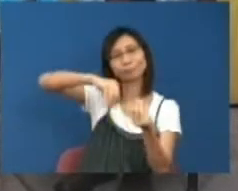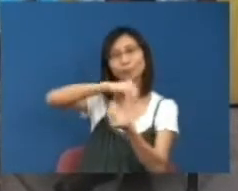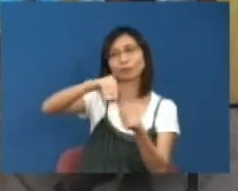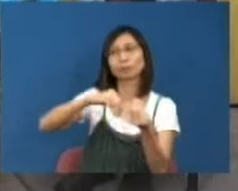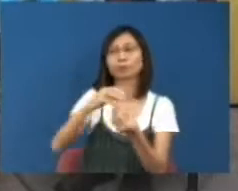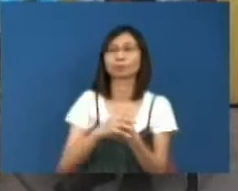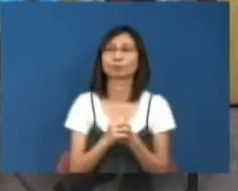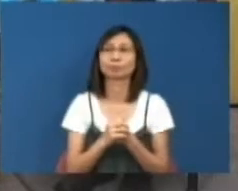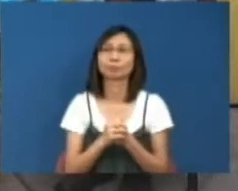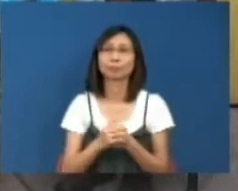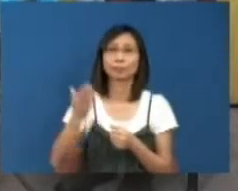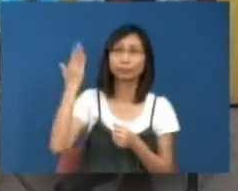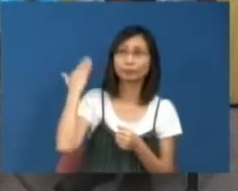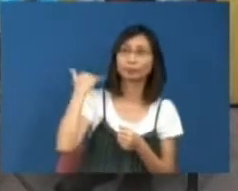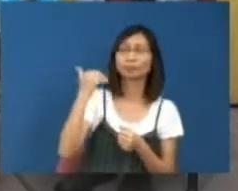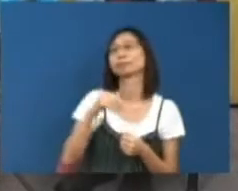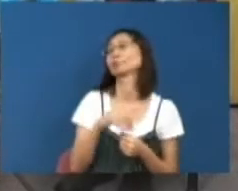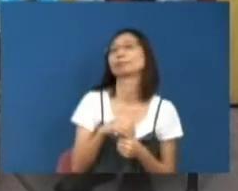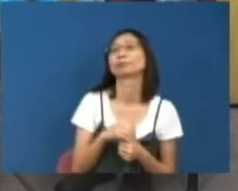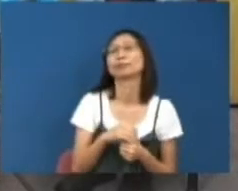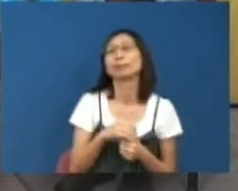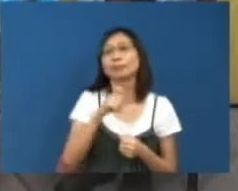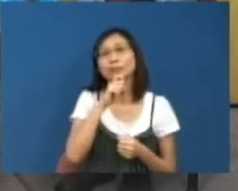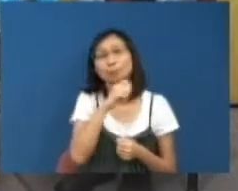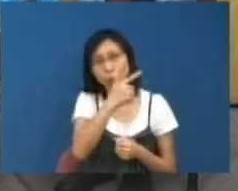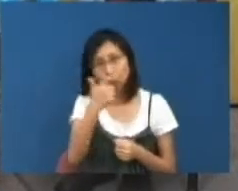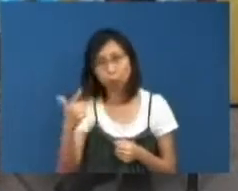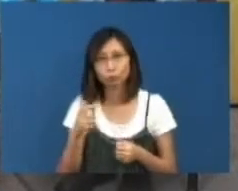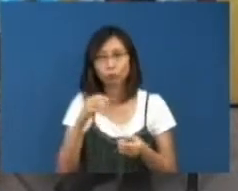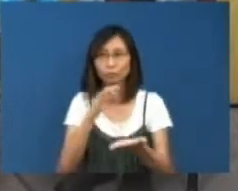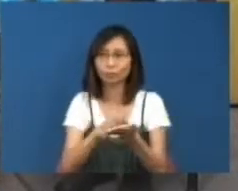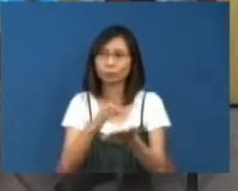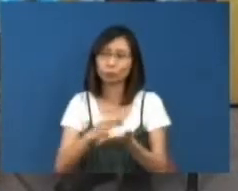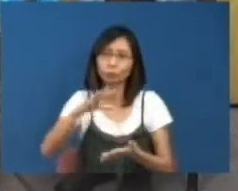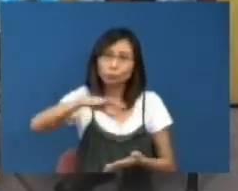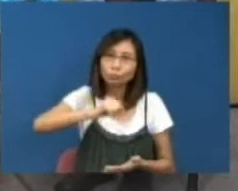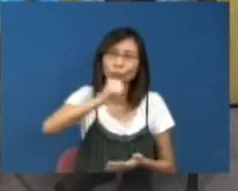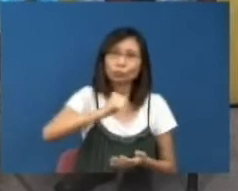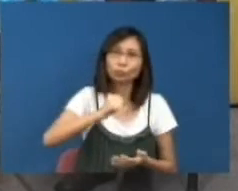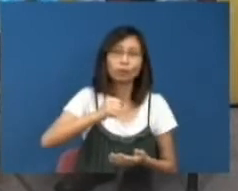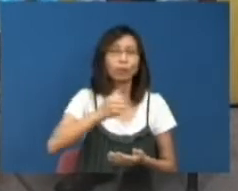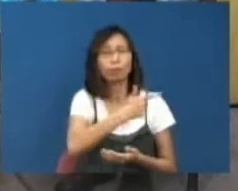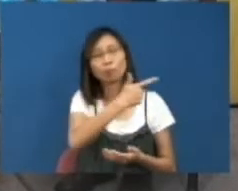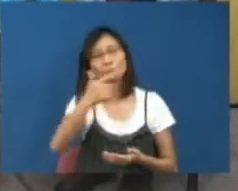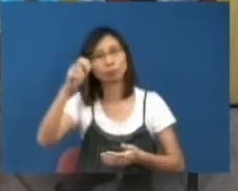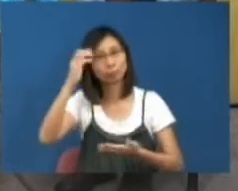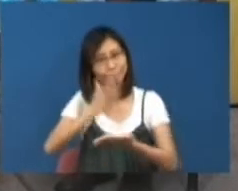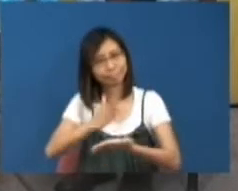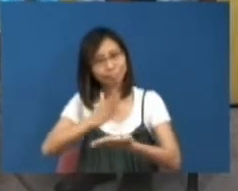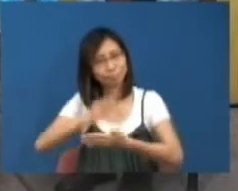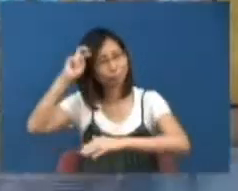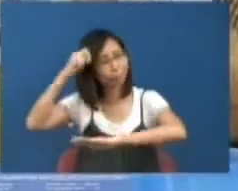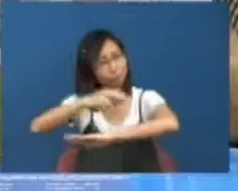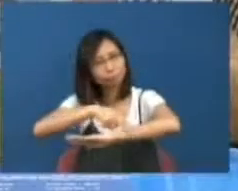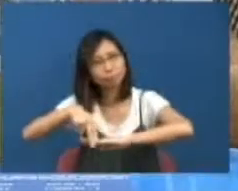都即係過去咧，亦都做到咧，有好多地方用咗好多唔同嘅設計。 哦。 咁但係冇一隻